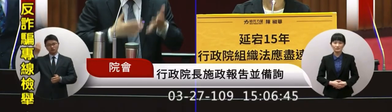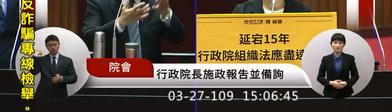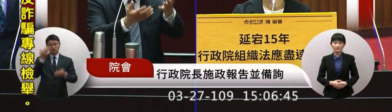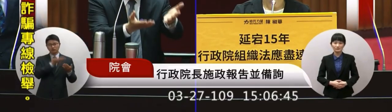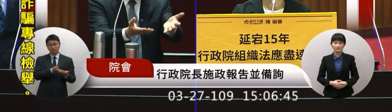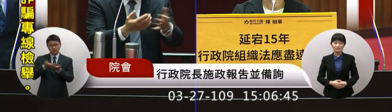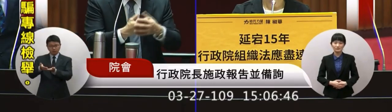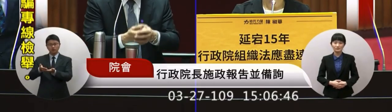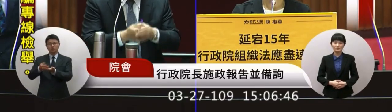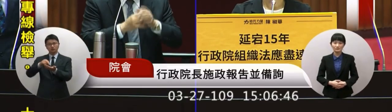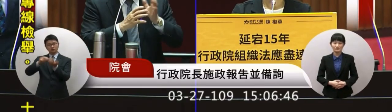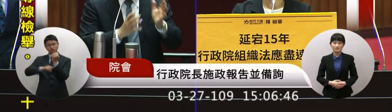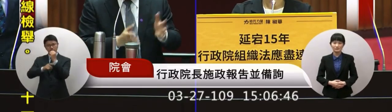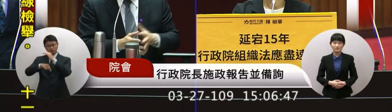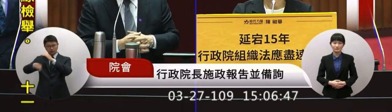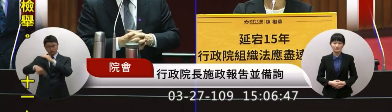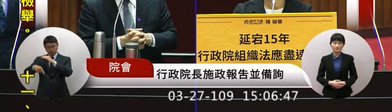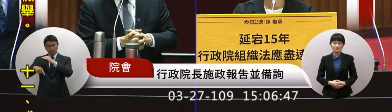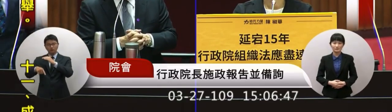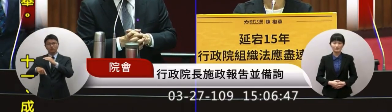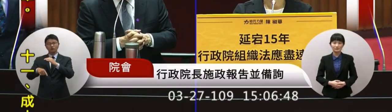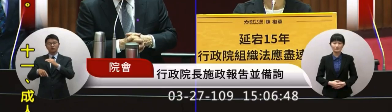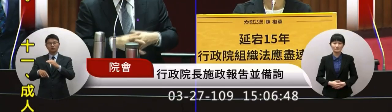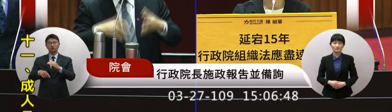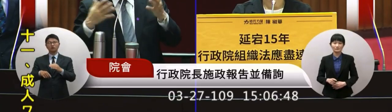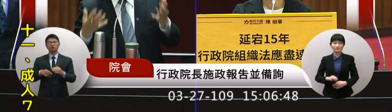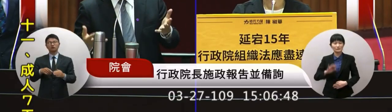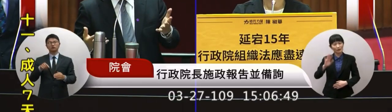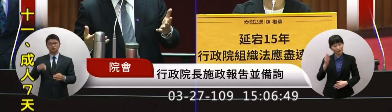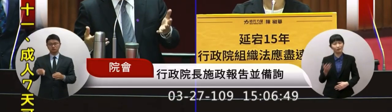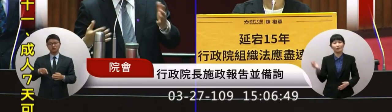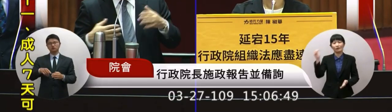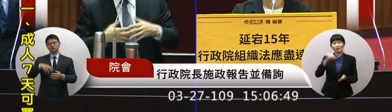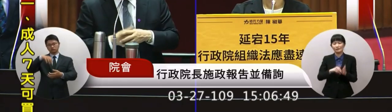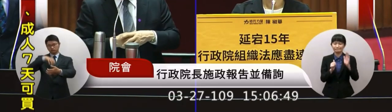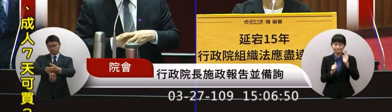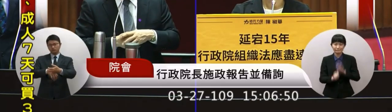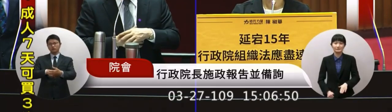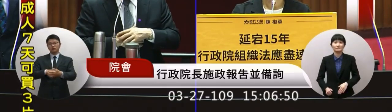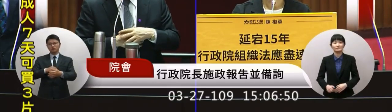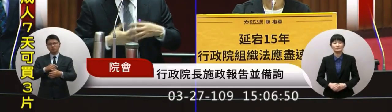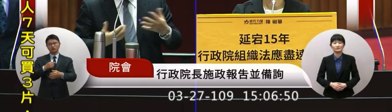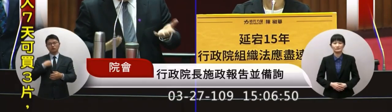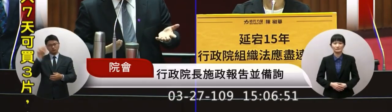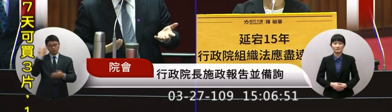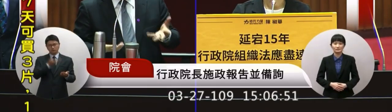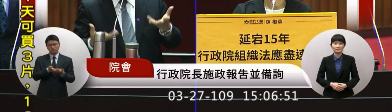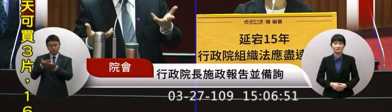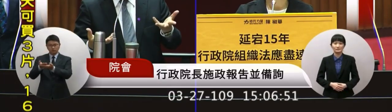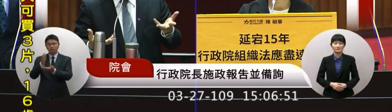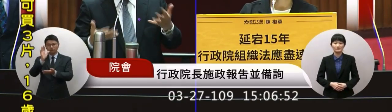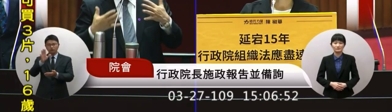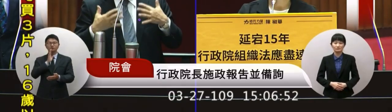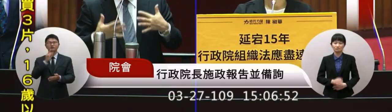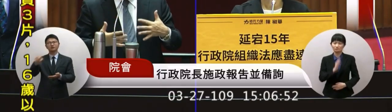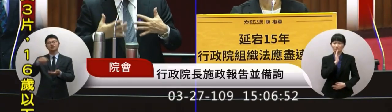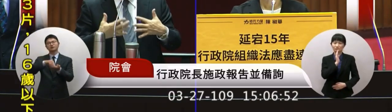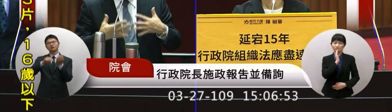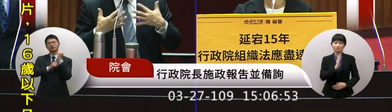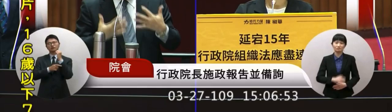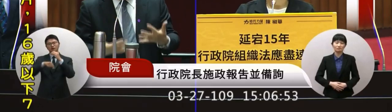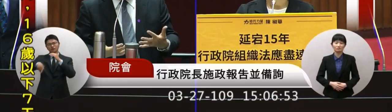政院送给贵院的相关法案中都有，是因为贵院也非常忙，所以